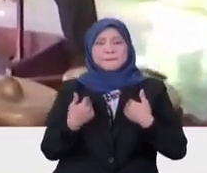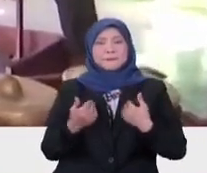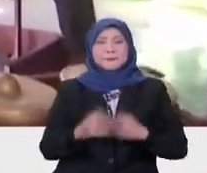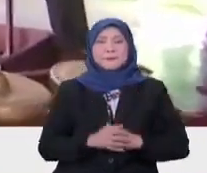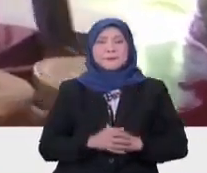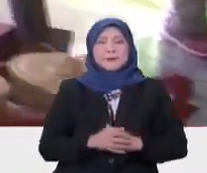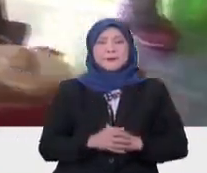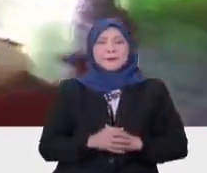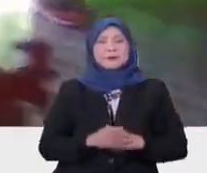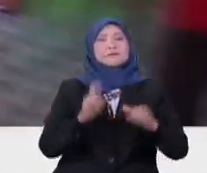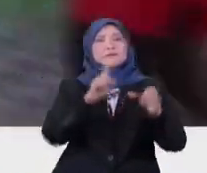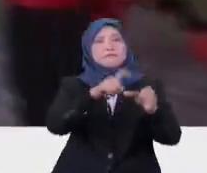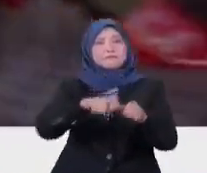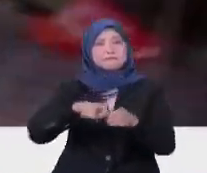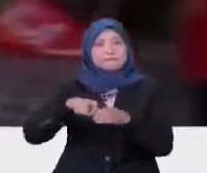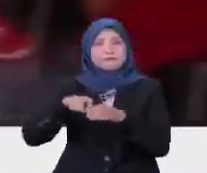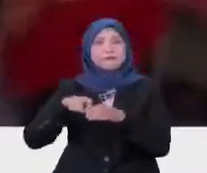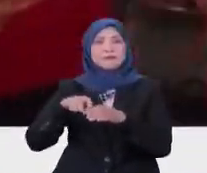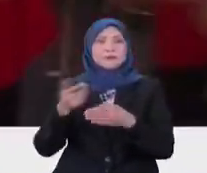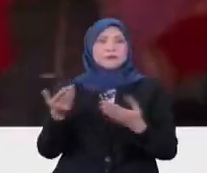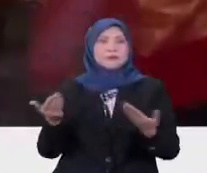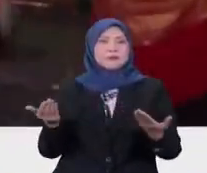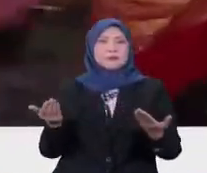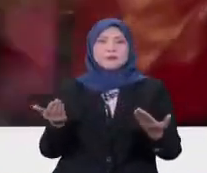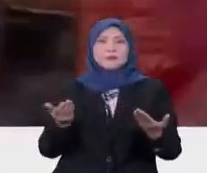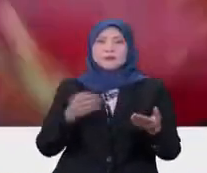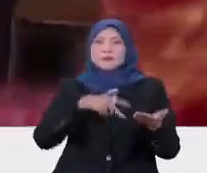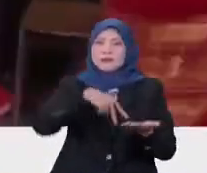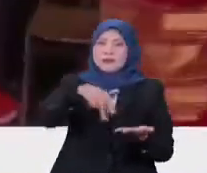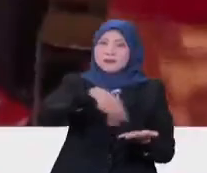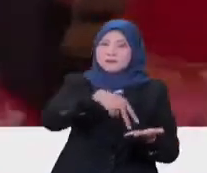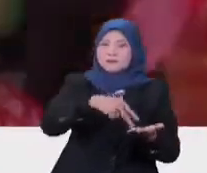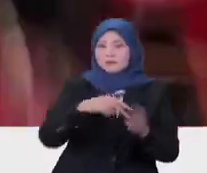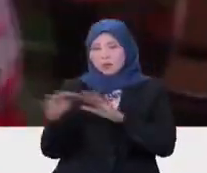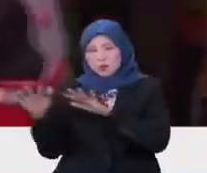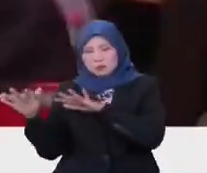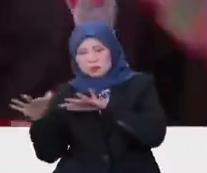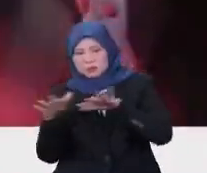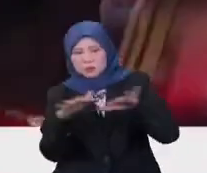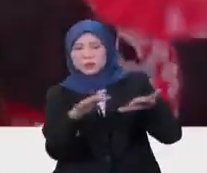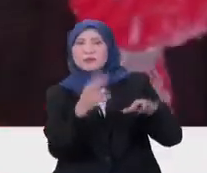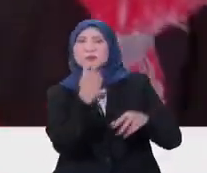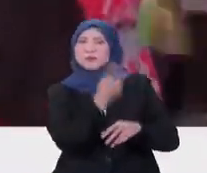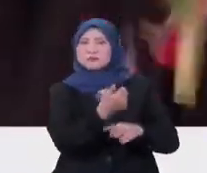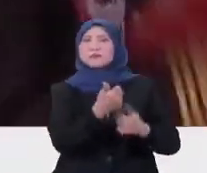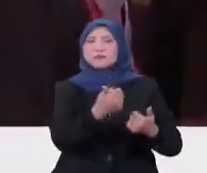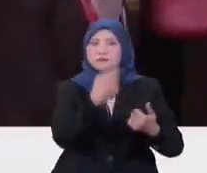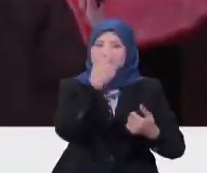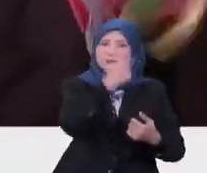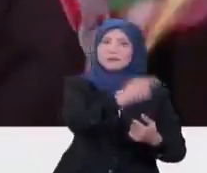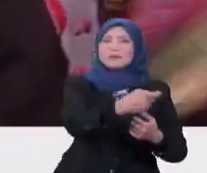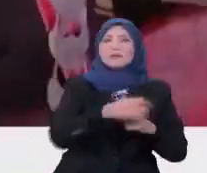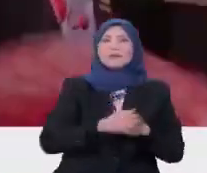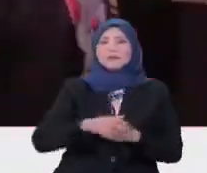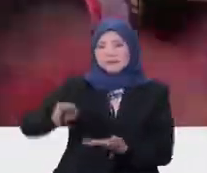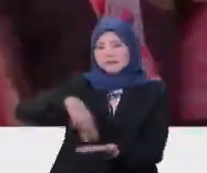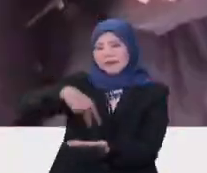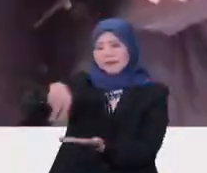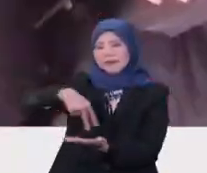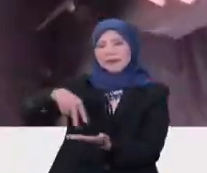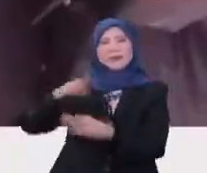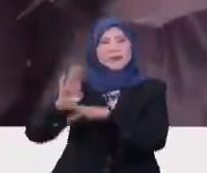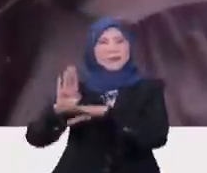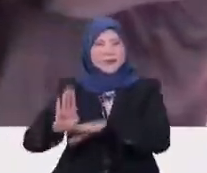satu tarikan yang sangat menarik kepada pengunjung-pengunjung. dan begitu juga dengan tarian-tarian